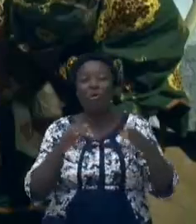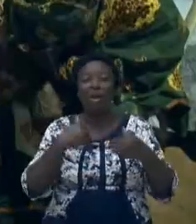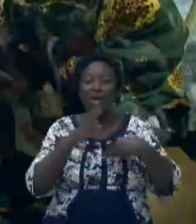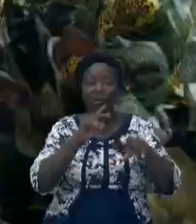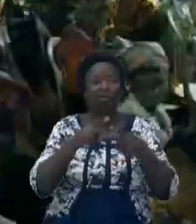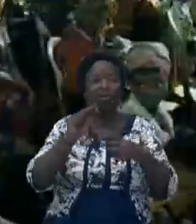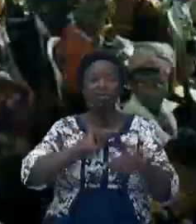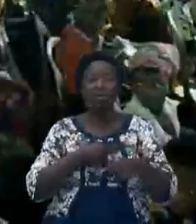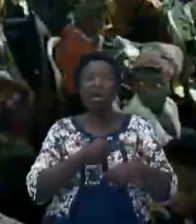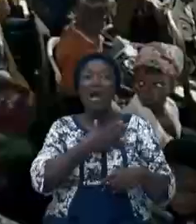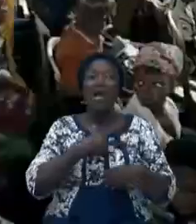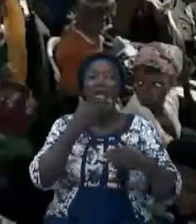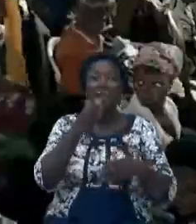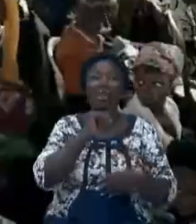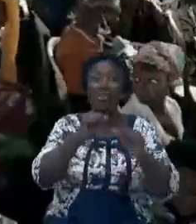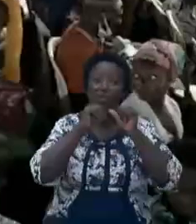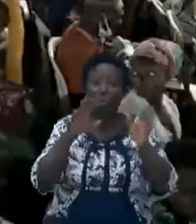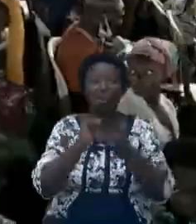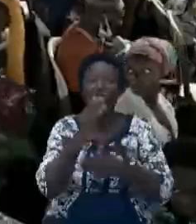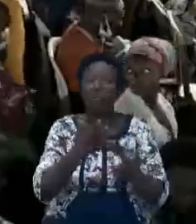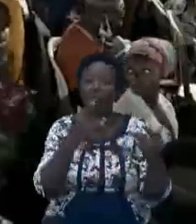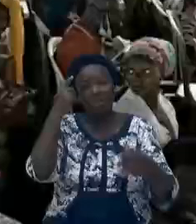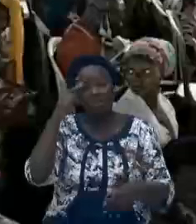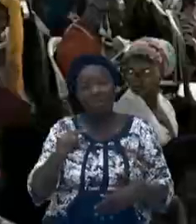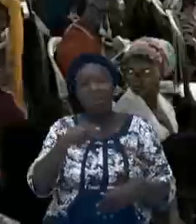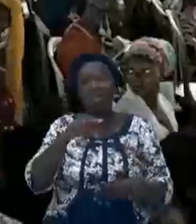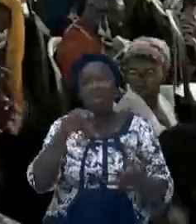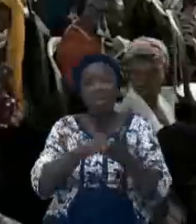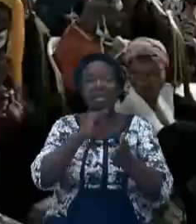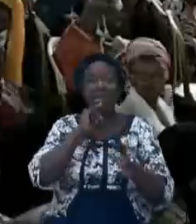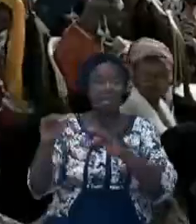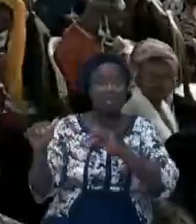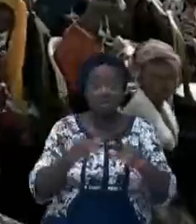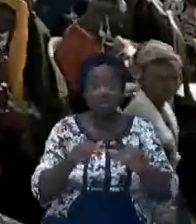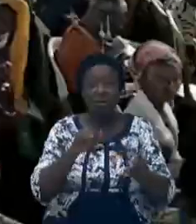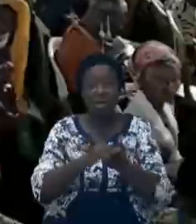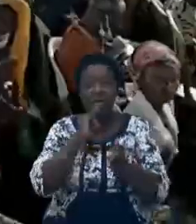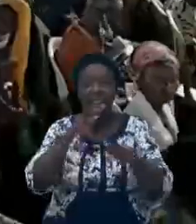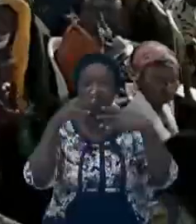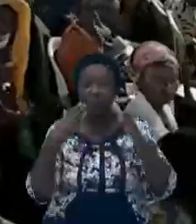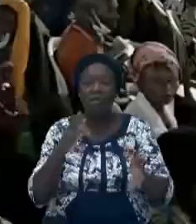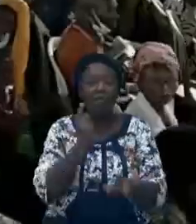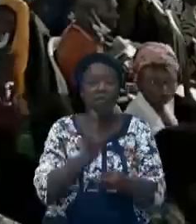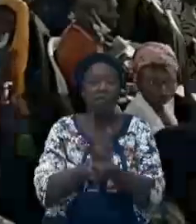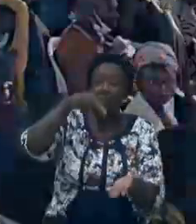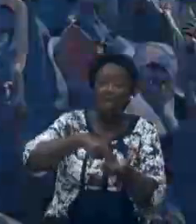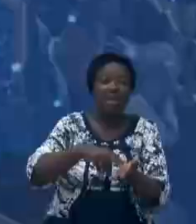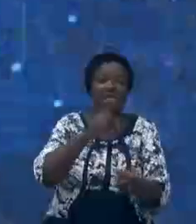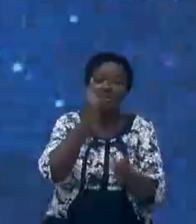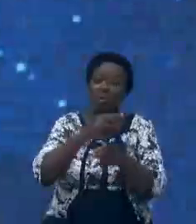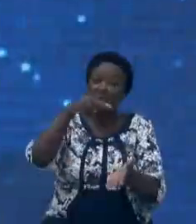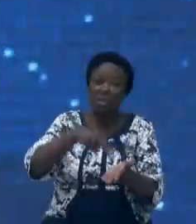a été accompli il n'y a rien que tu as tu encore s'est accompli